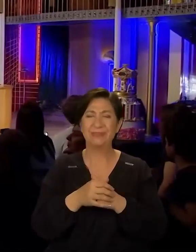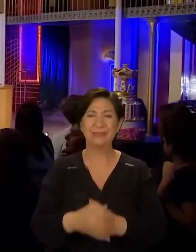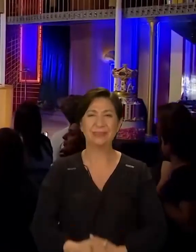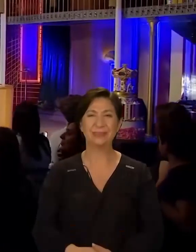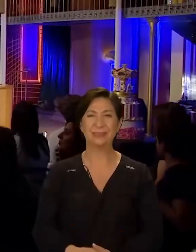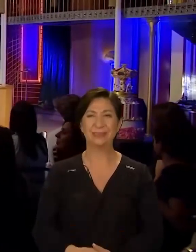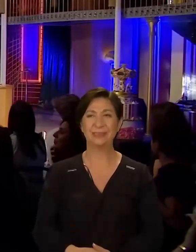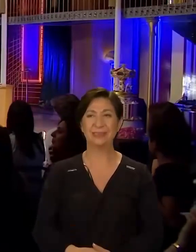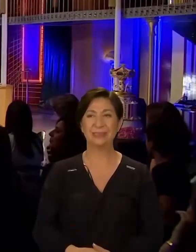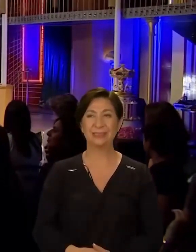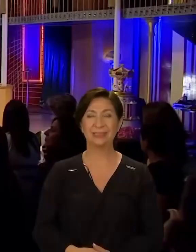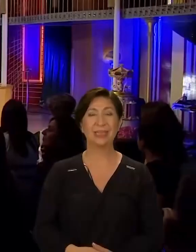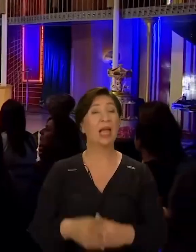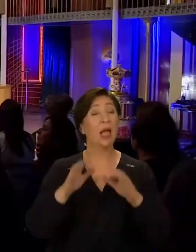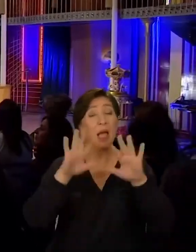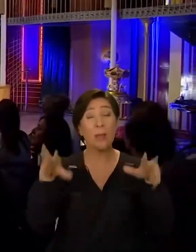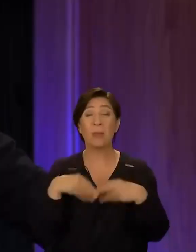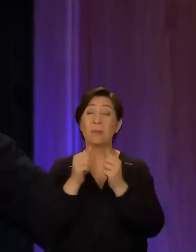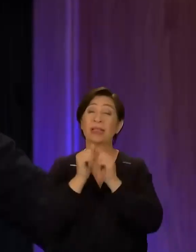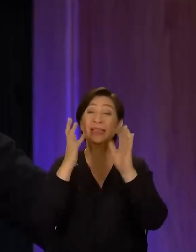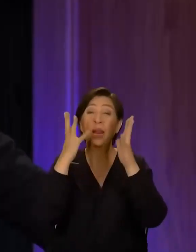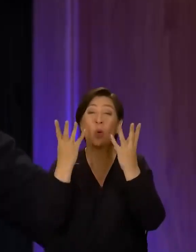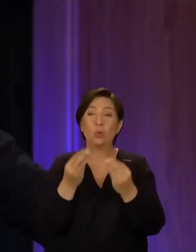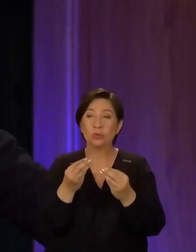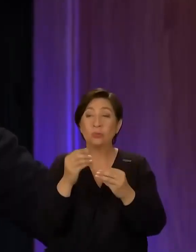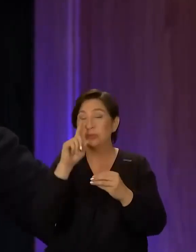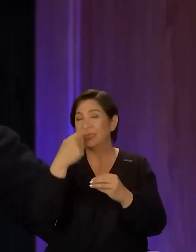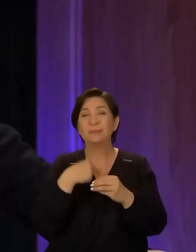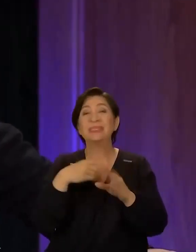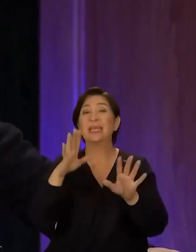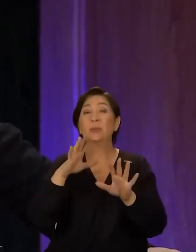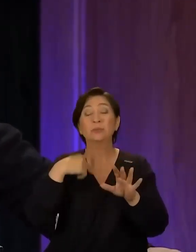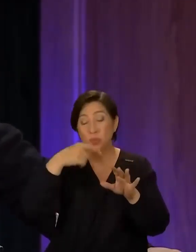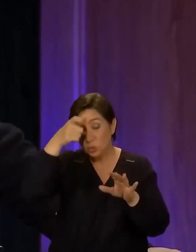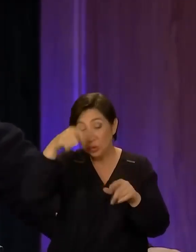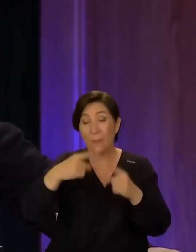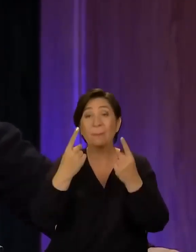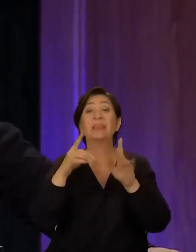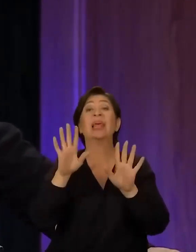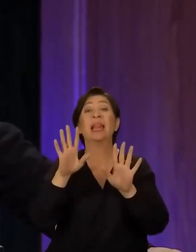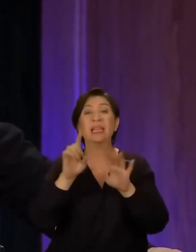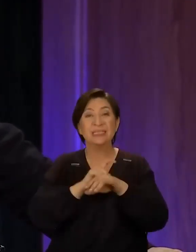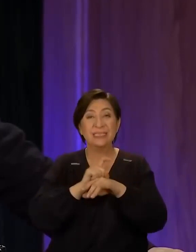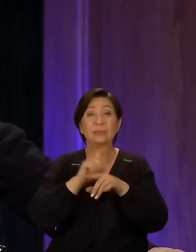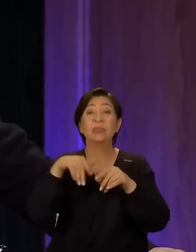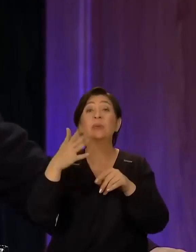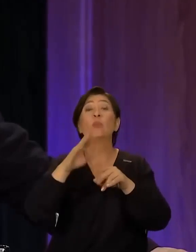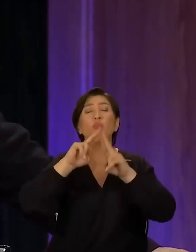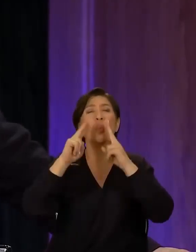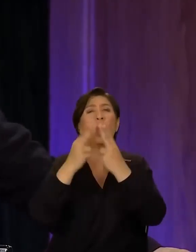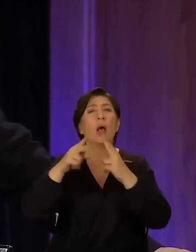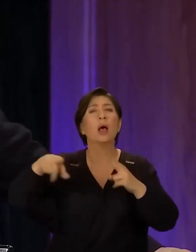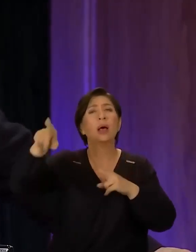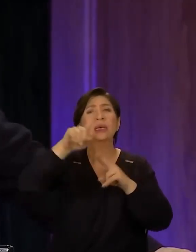of. Hakikaten deliriyoruz topluca. Ama bu sadece biz değil, bizim ülkemiz değil. Yani bizim ülkemizdeki stres ya da başka bir şey değil. Bütün